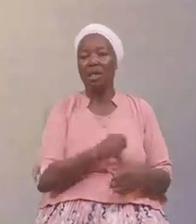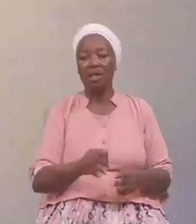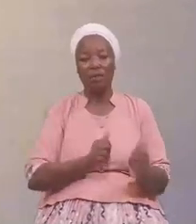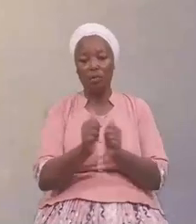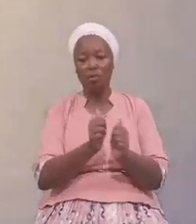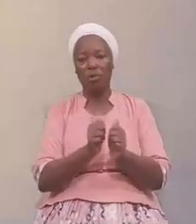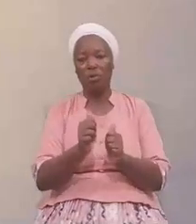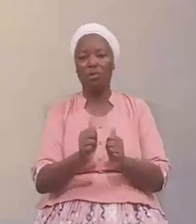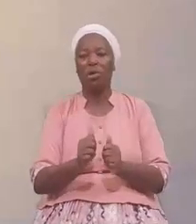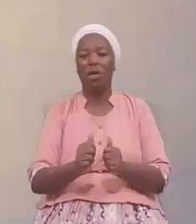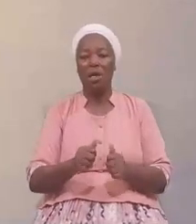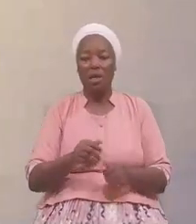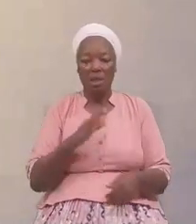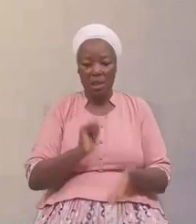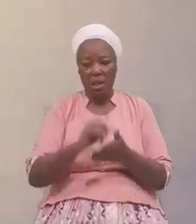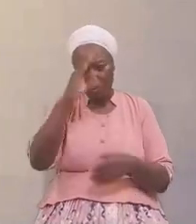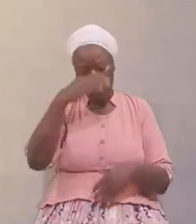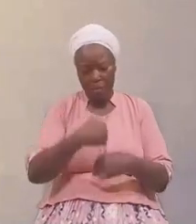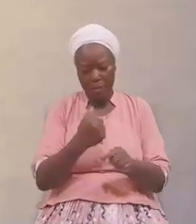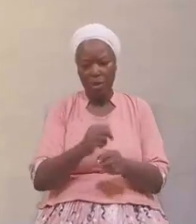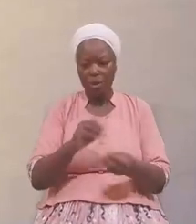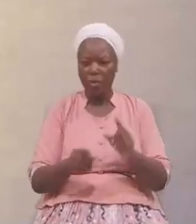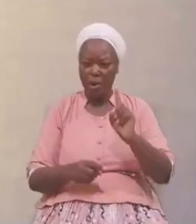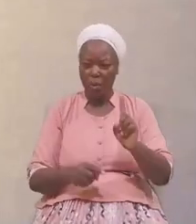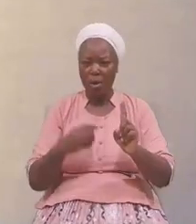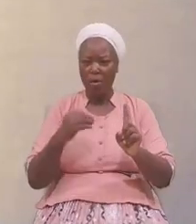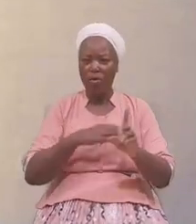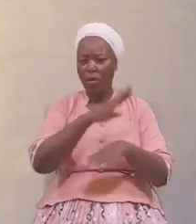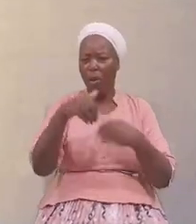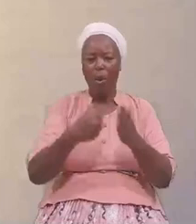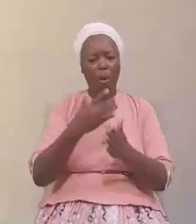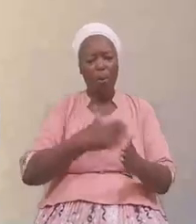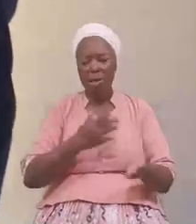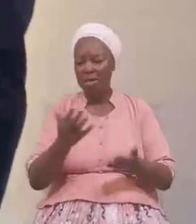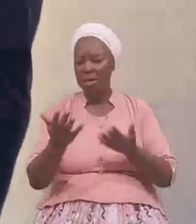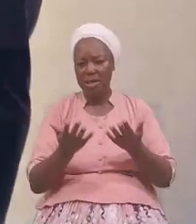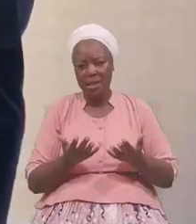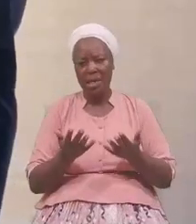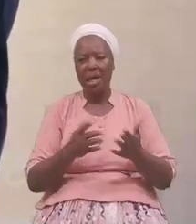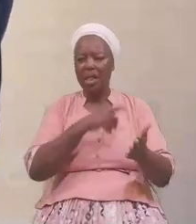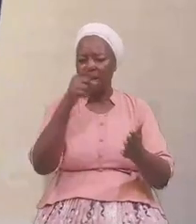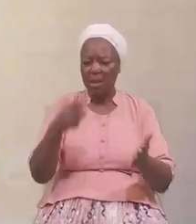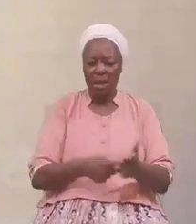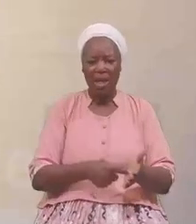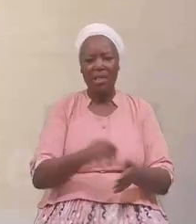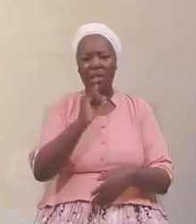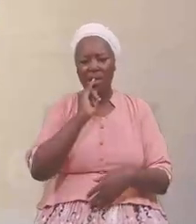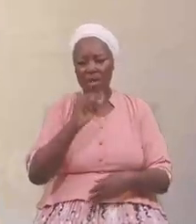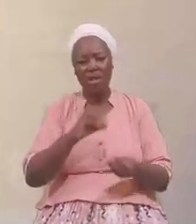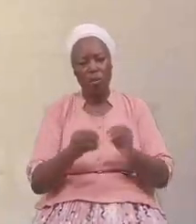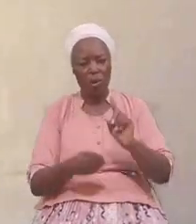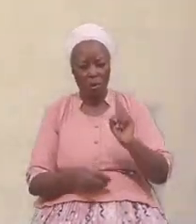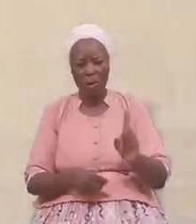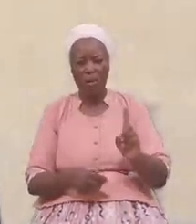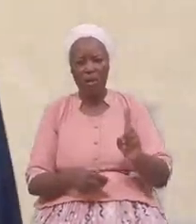Il a choisi une chose prioritaire dans ses désirs. Voici la chose première pour moi,